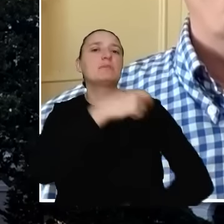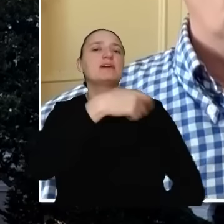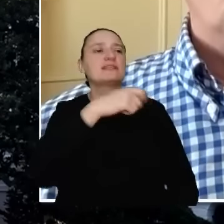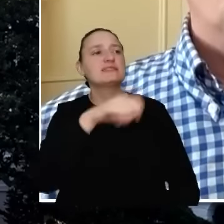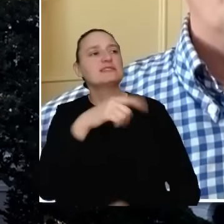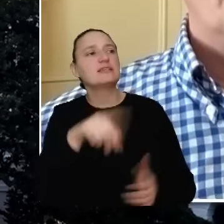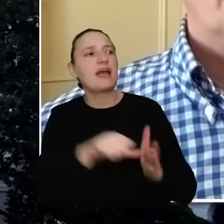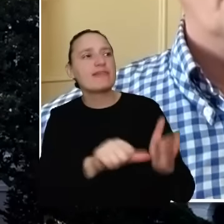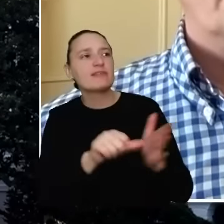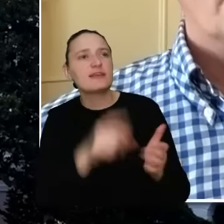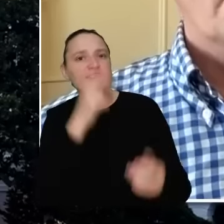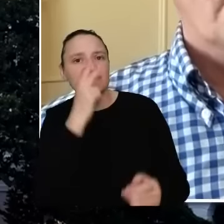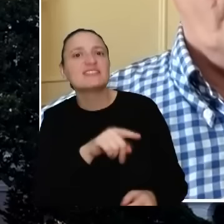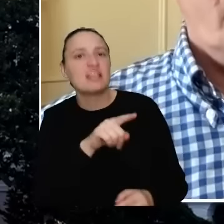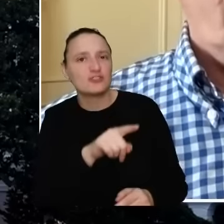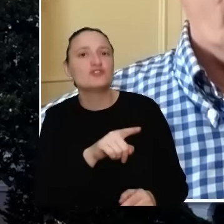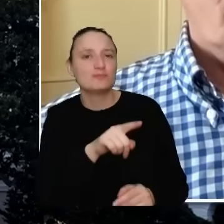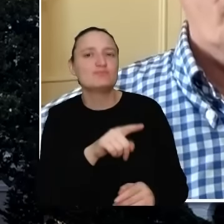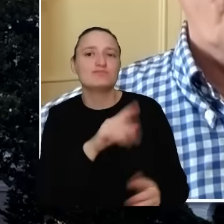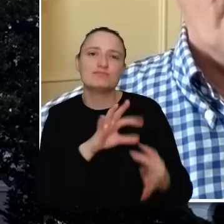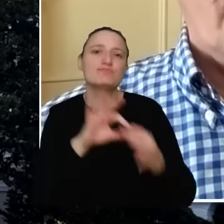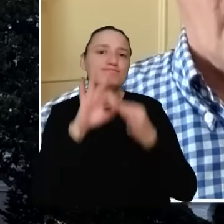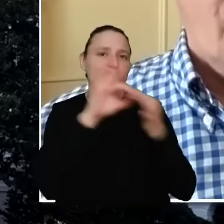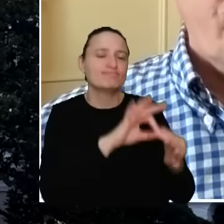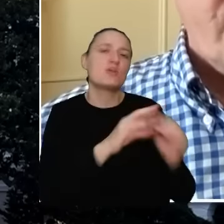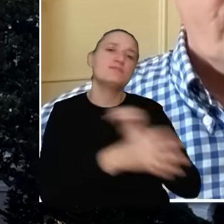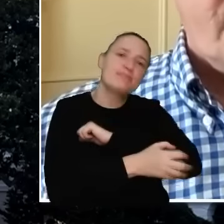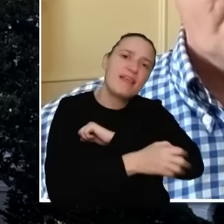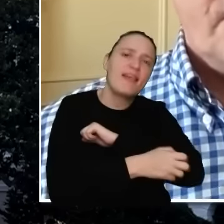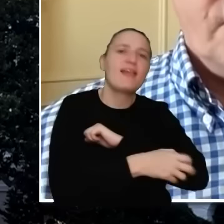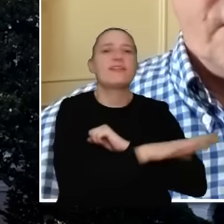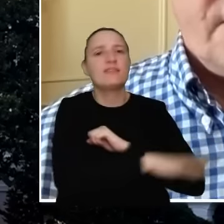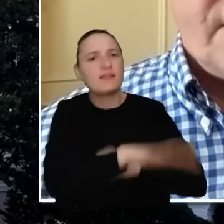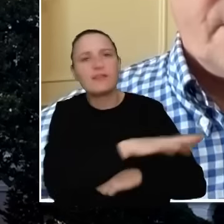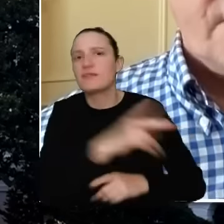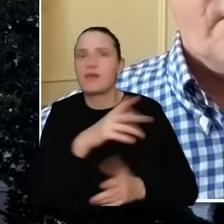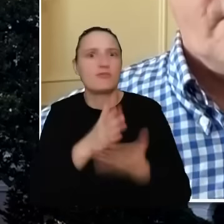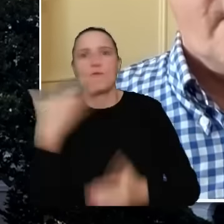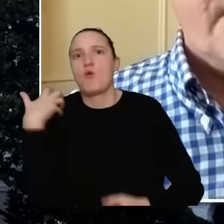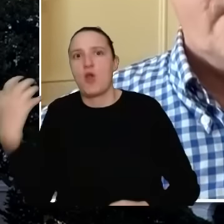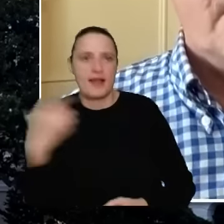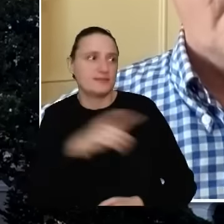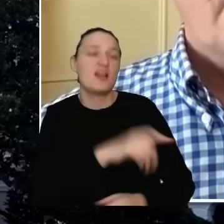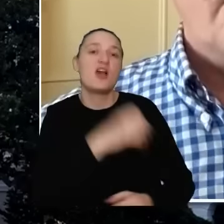ludzi, którzy no, trochę gorzej sobie radzą w życiu, a gorzej sobie radzą w życiu. I to jest